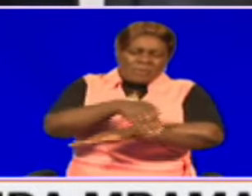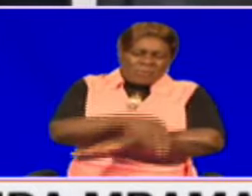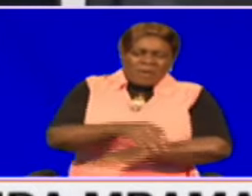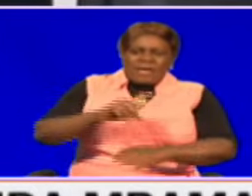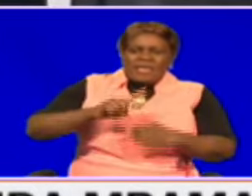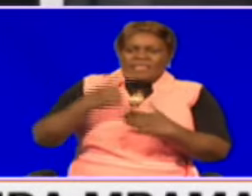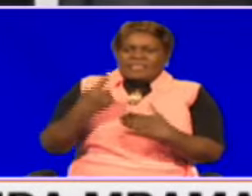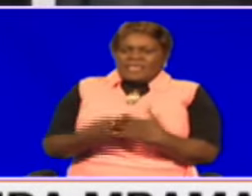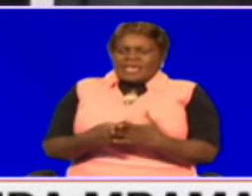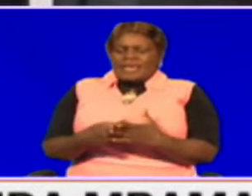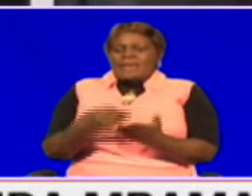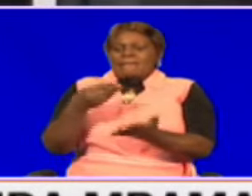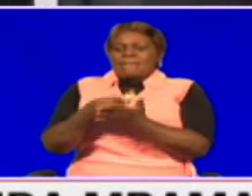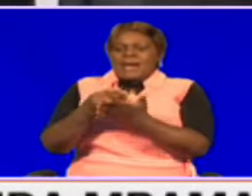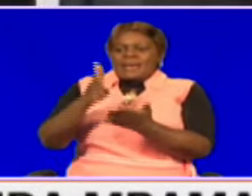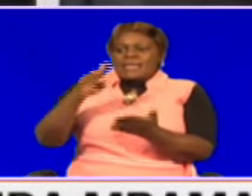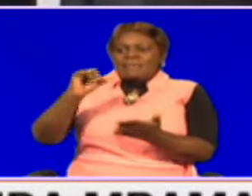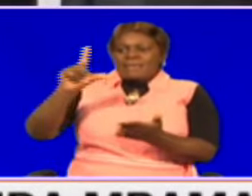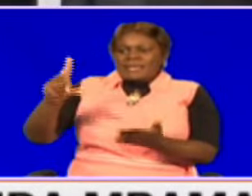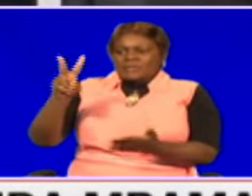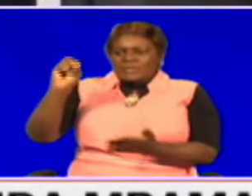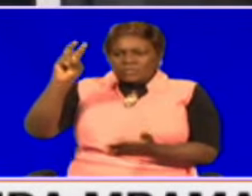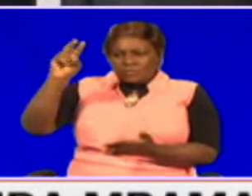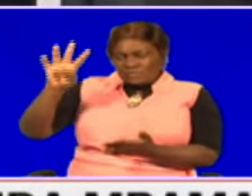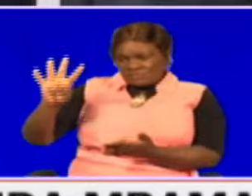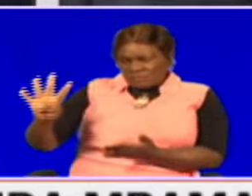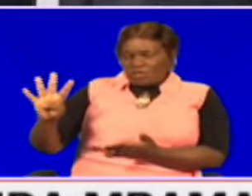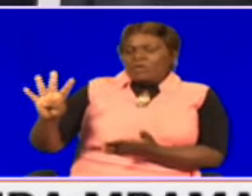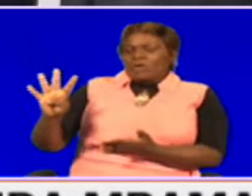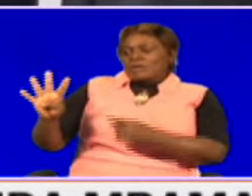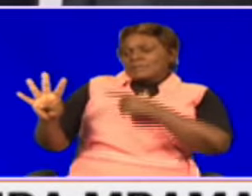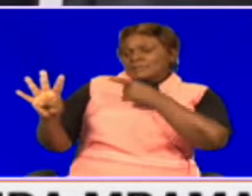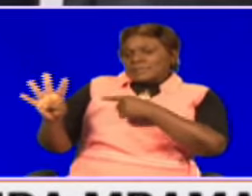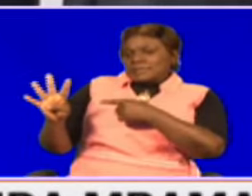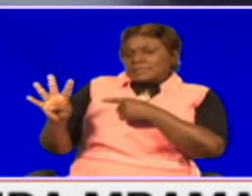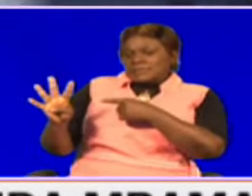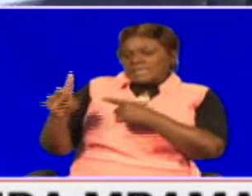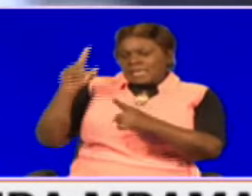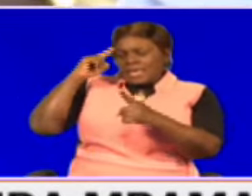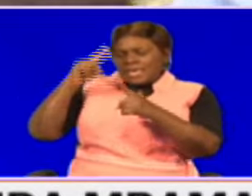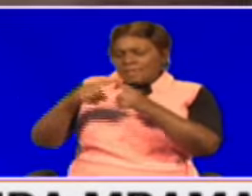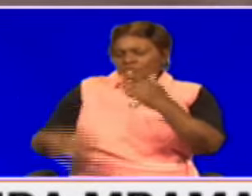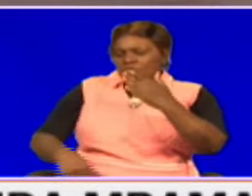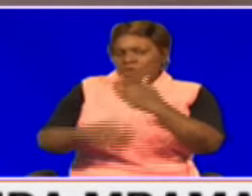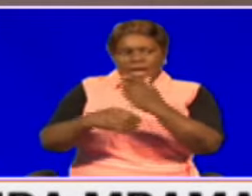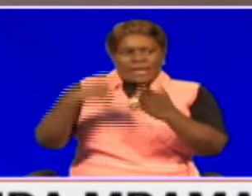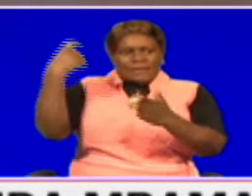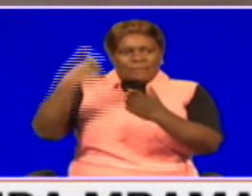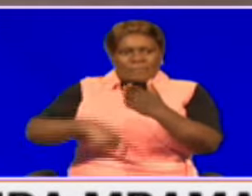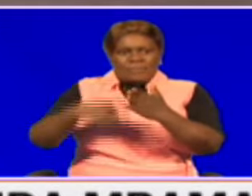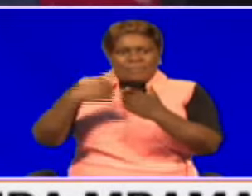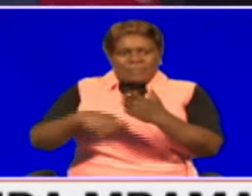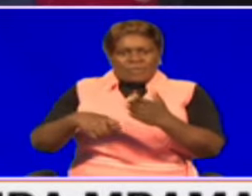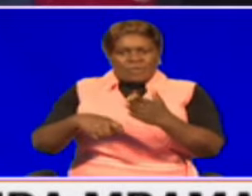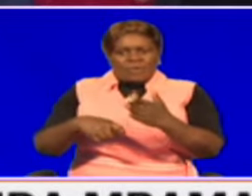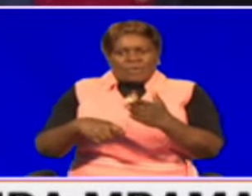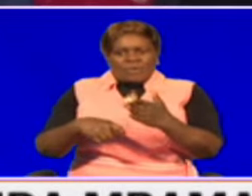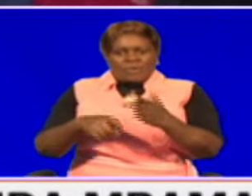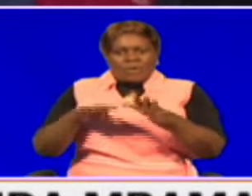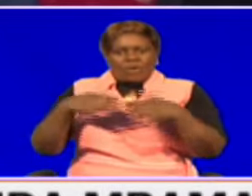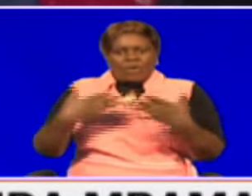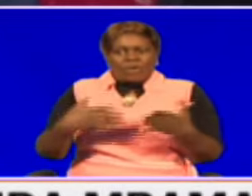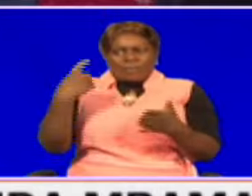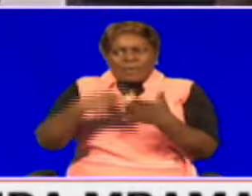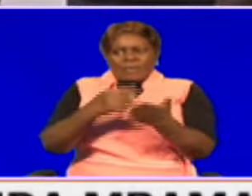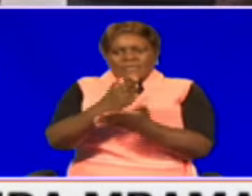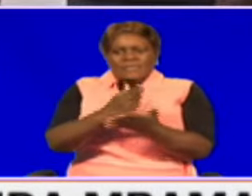Kisha ukaja mswada wa fedha wa mwaka 2024 ambao ulikusudiwa kuongeza au kuanzisha ushuru au ada